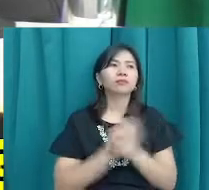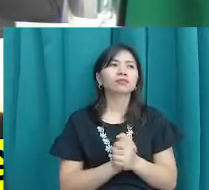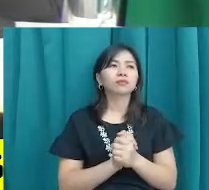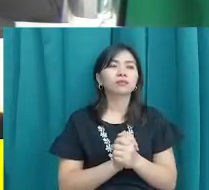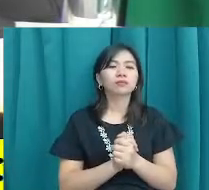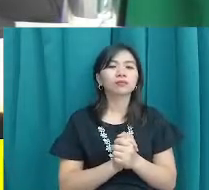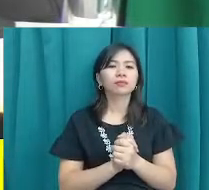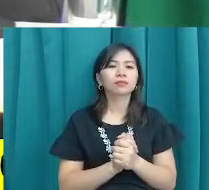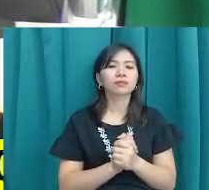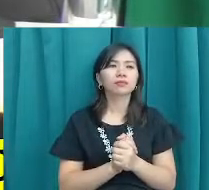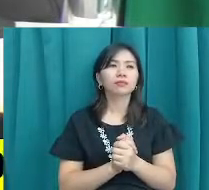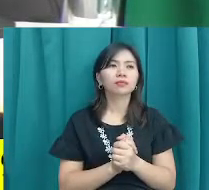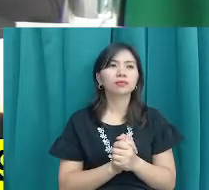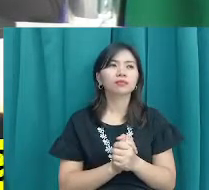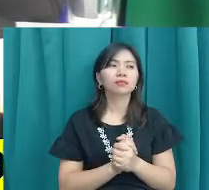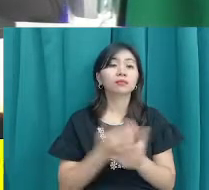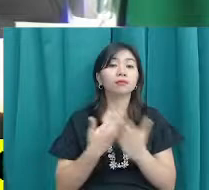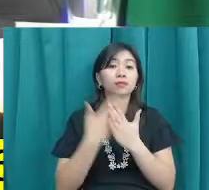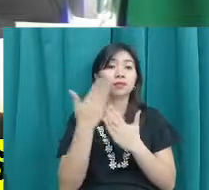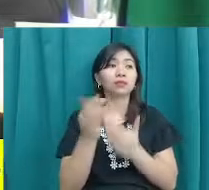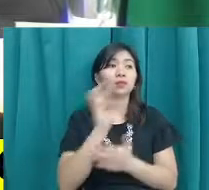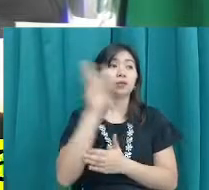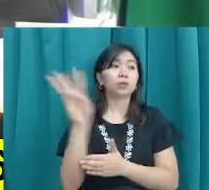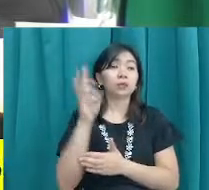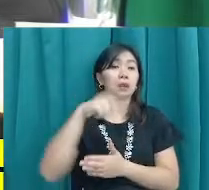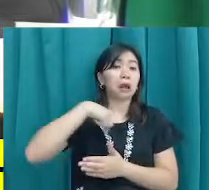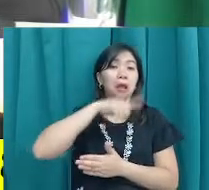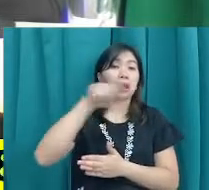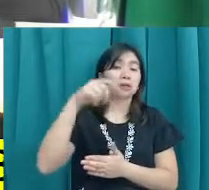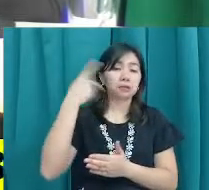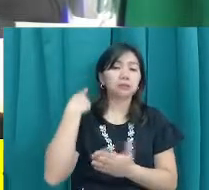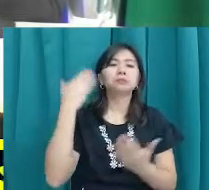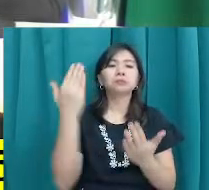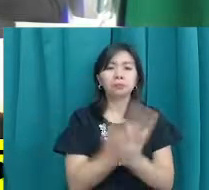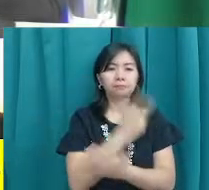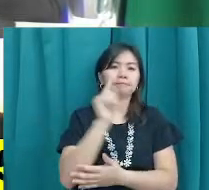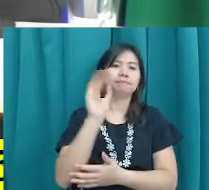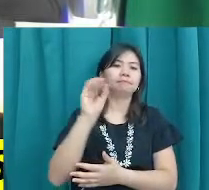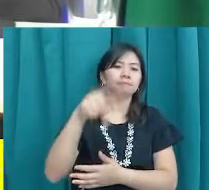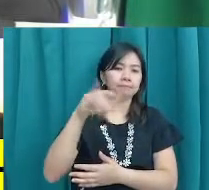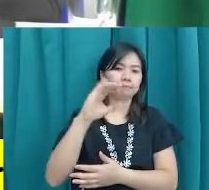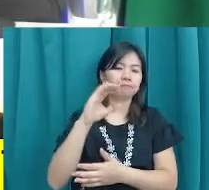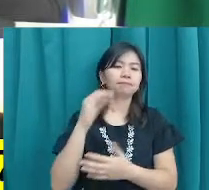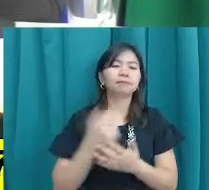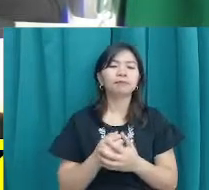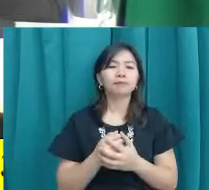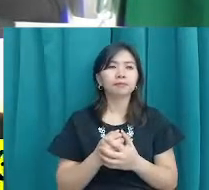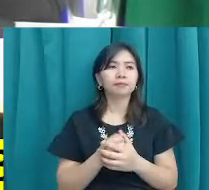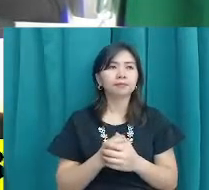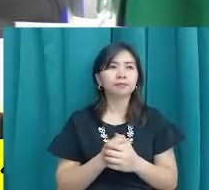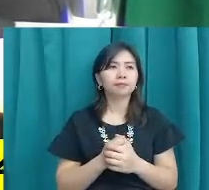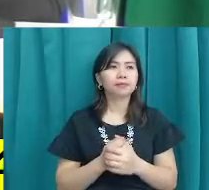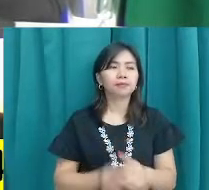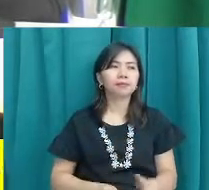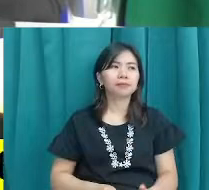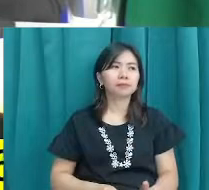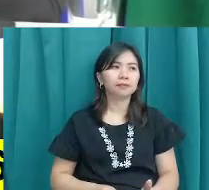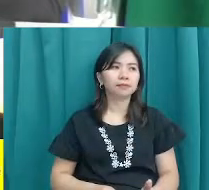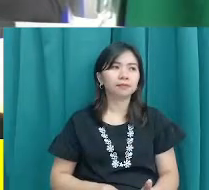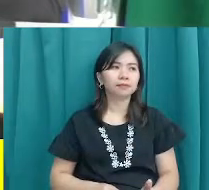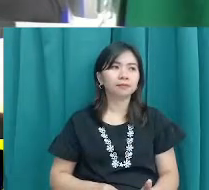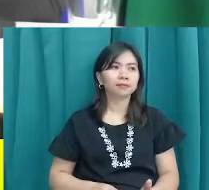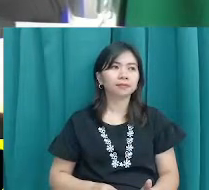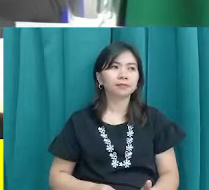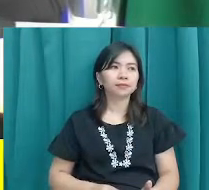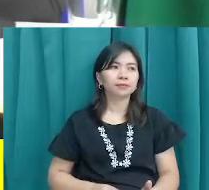lang. Dahil next week, iba na topic natin, young people. Yeah, yeah. Wednesday na. Next Wednesday. Anong date next Wednesday, sir?